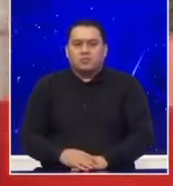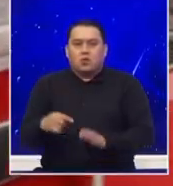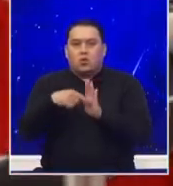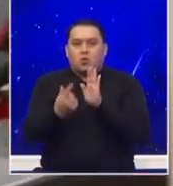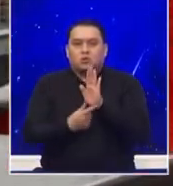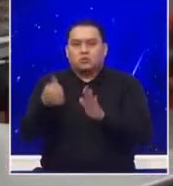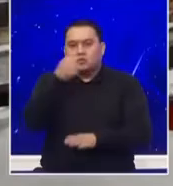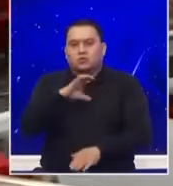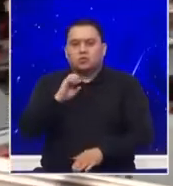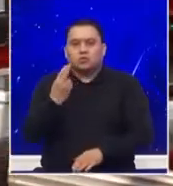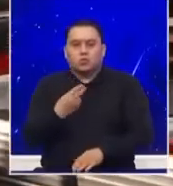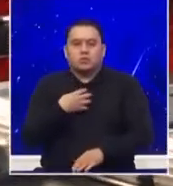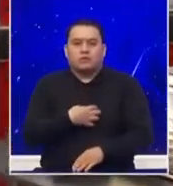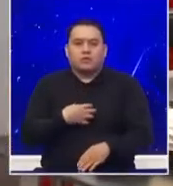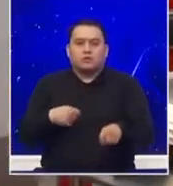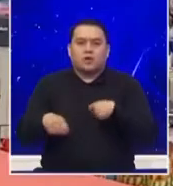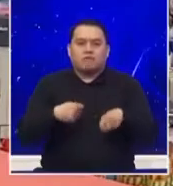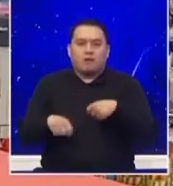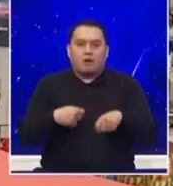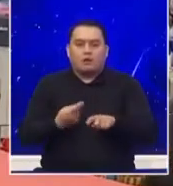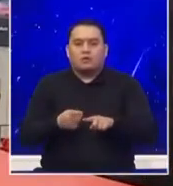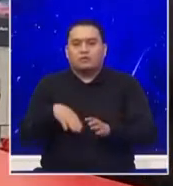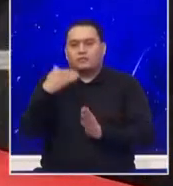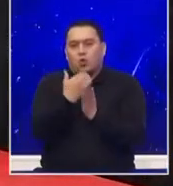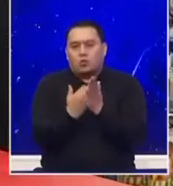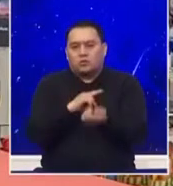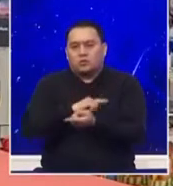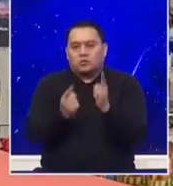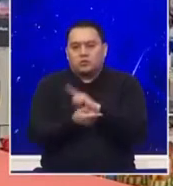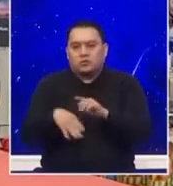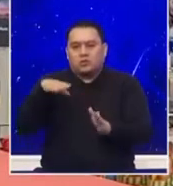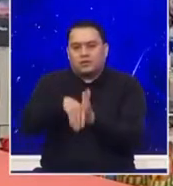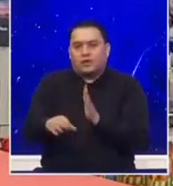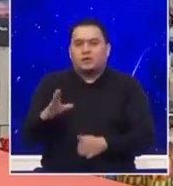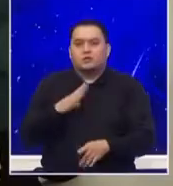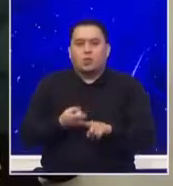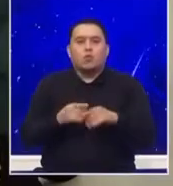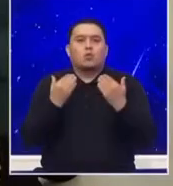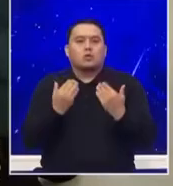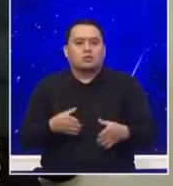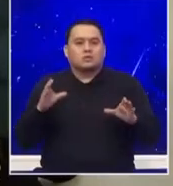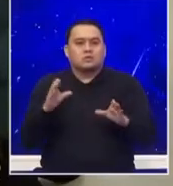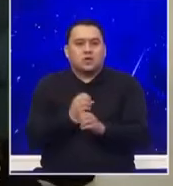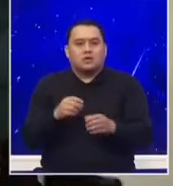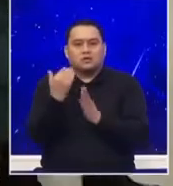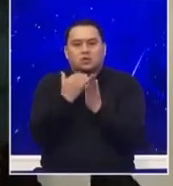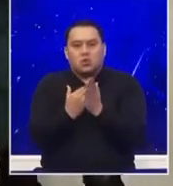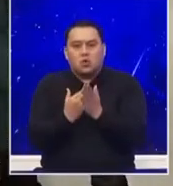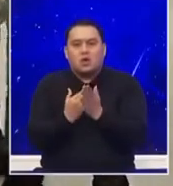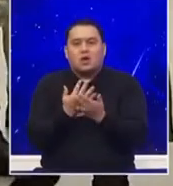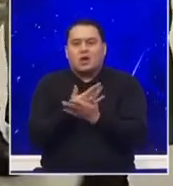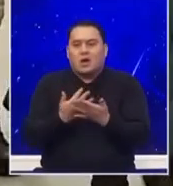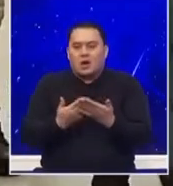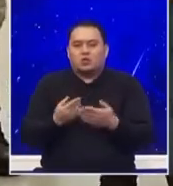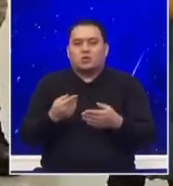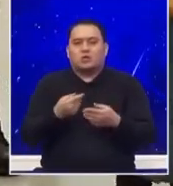2017 жылы әлеуметтік маңызы бар азық-түлік өнімдерінің тізіміне өзгерістер енгізілген болатын. Оның саны бүгінде қысқартылып, тізімнен сұлу, ұнтақ